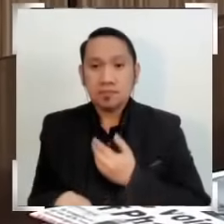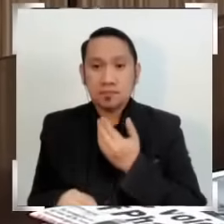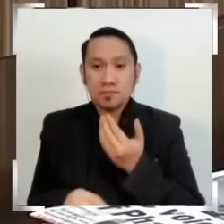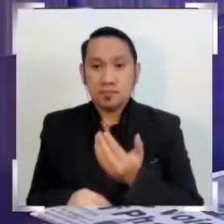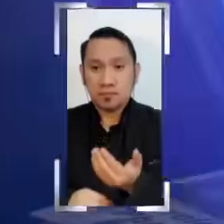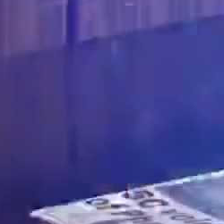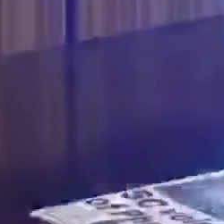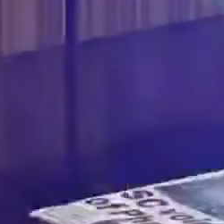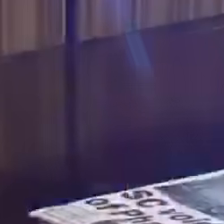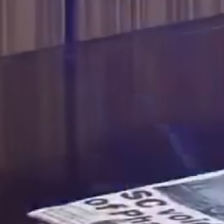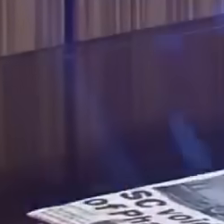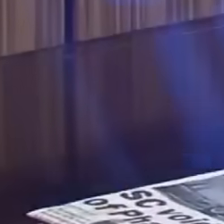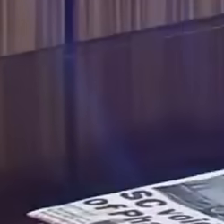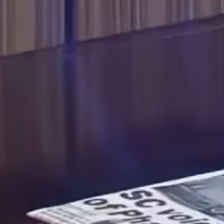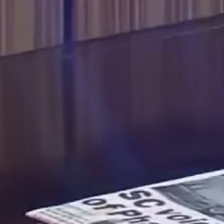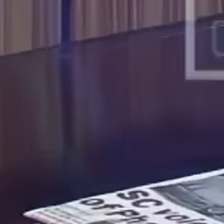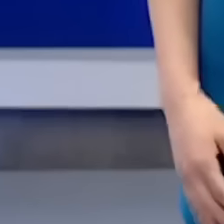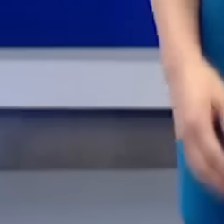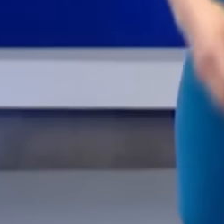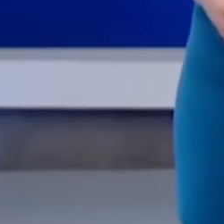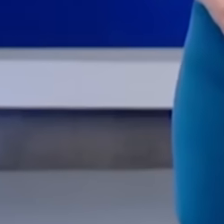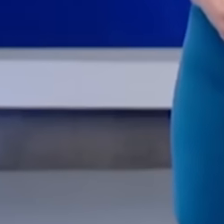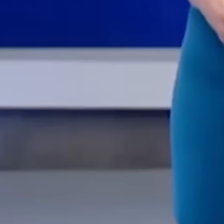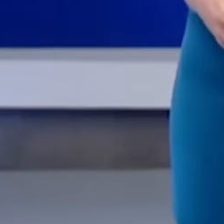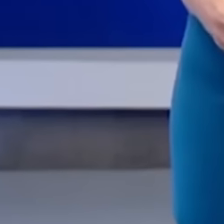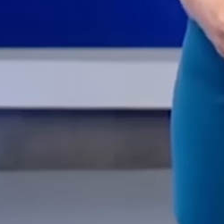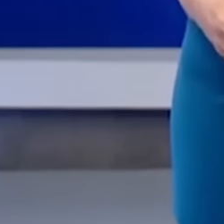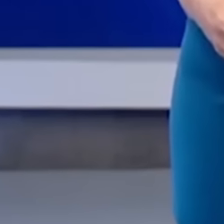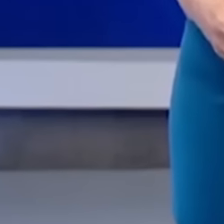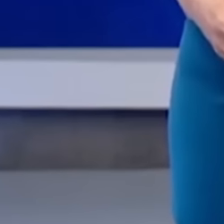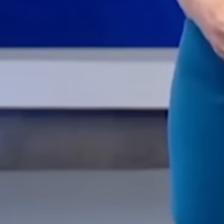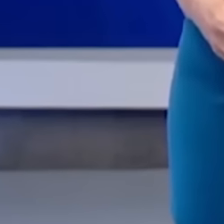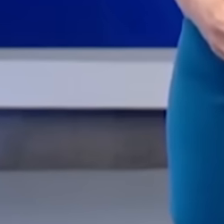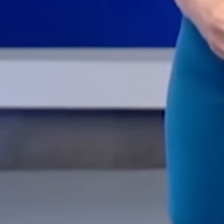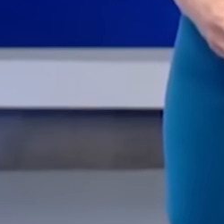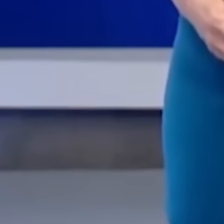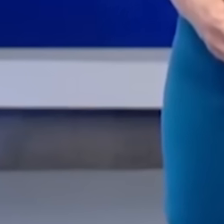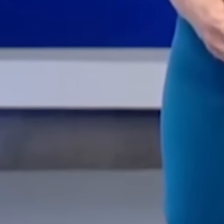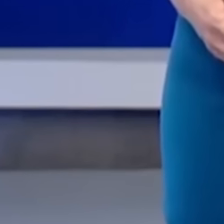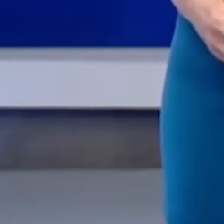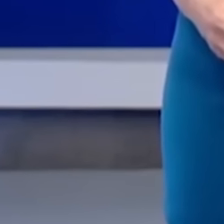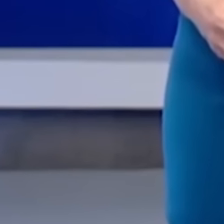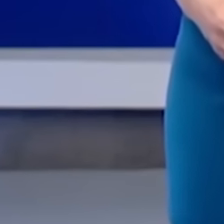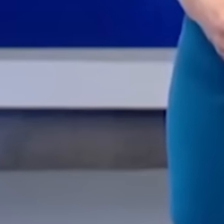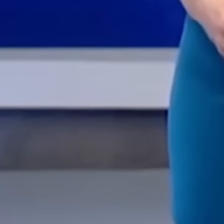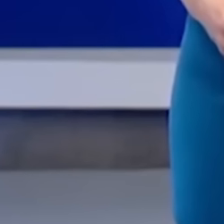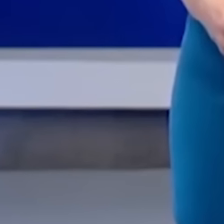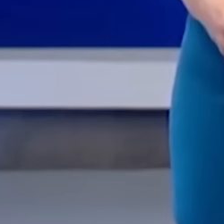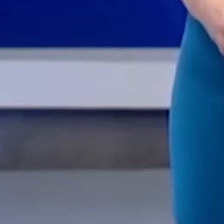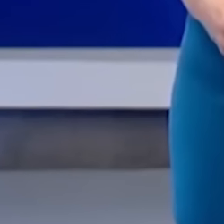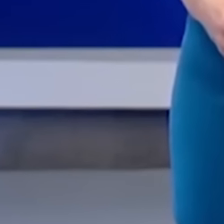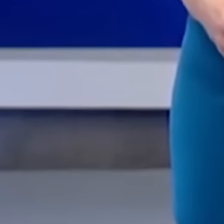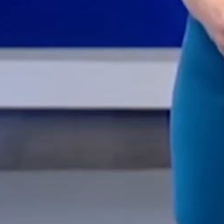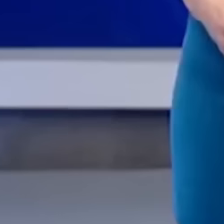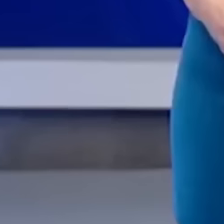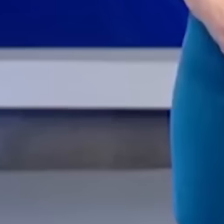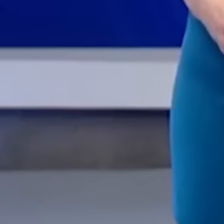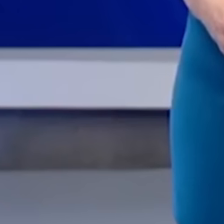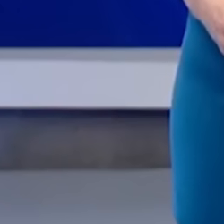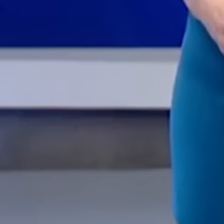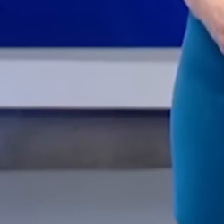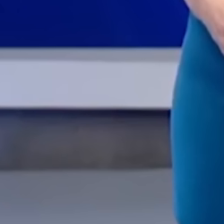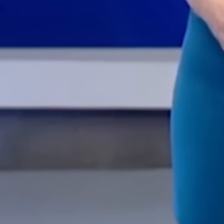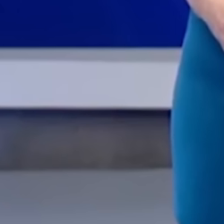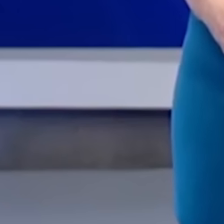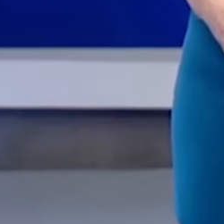ang inyong saksi. Mga kapuso, sama-sama tayong maging saksi. Mag-subscribe sa GMA Integrated News